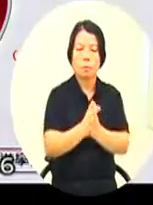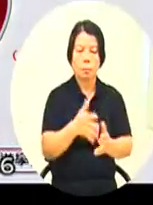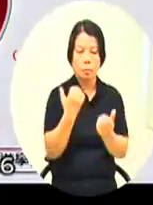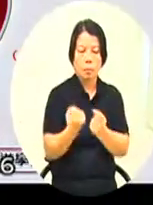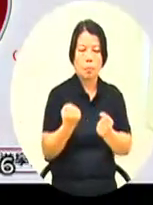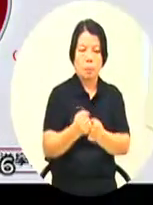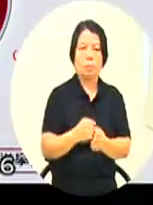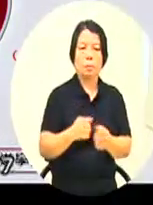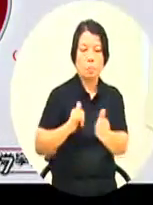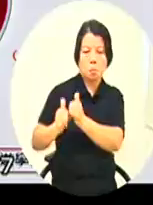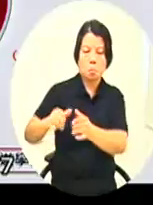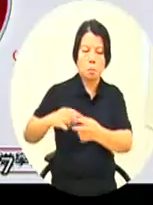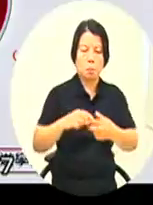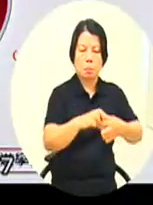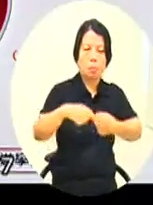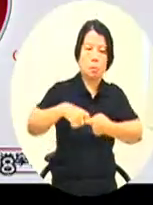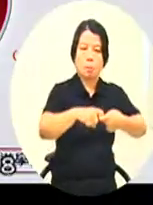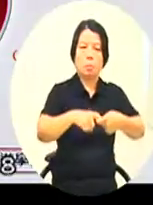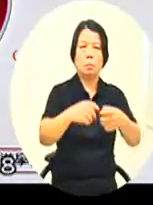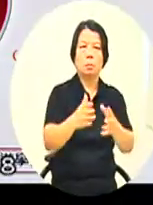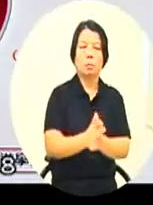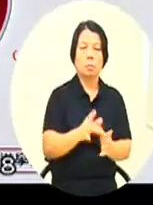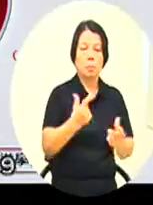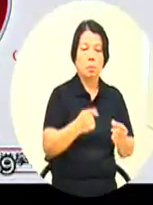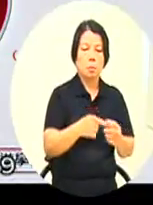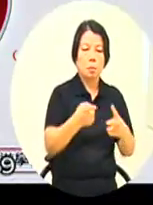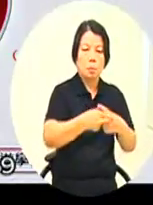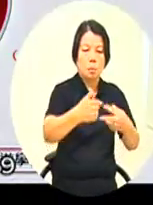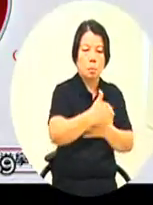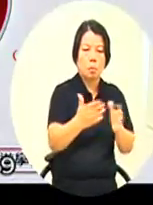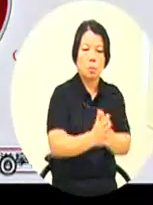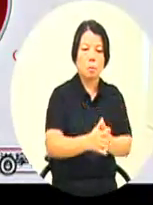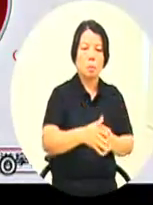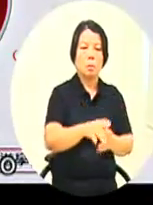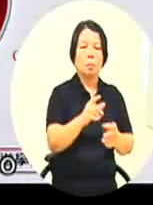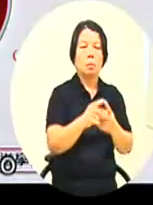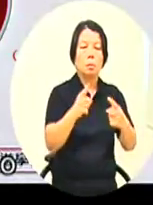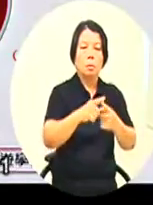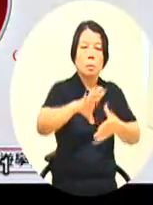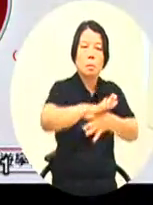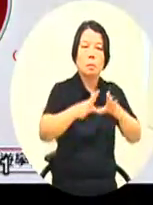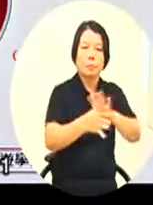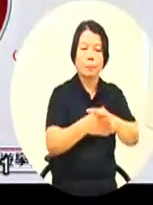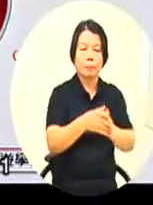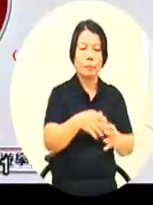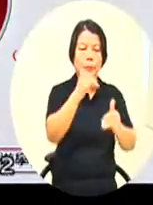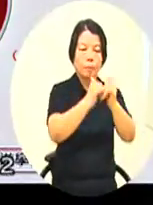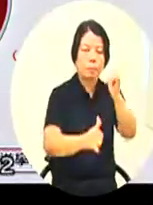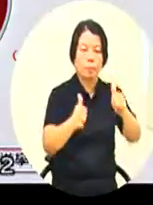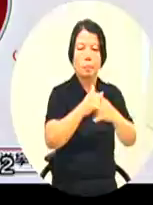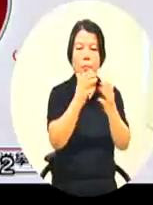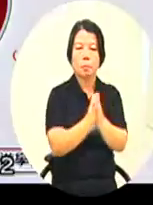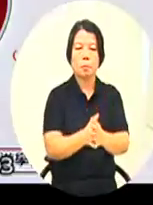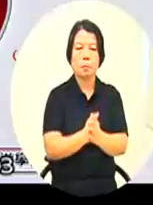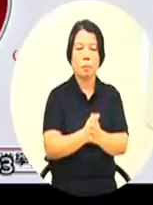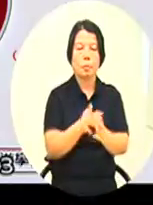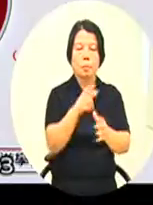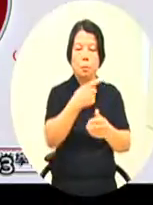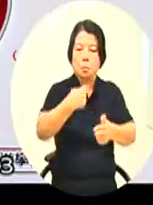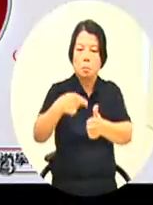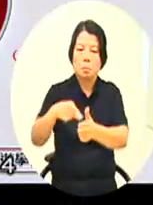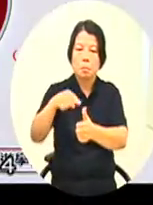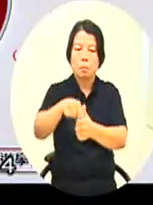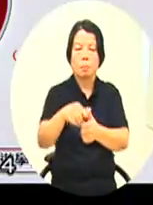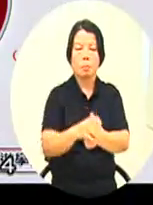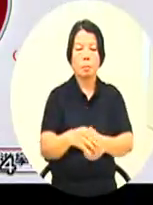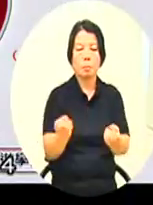结，思考每一个小校所在区域的它的人文历史、产业、地理各种风貌，形成他们的一个教学上的